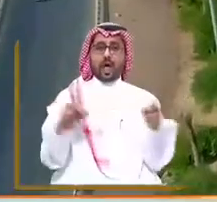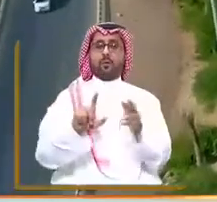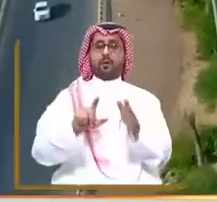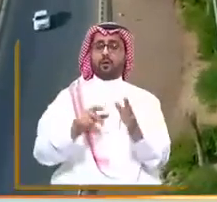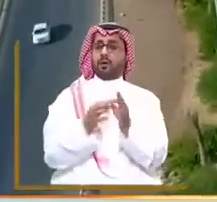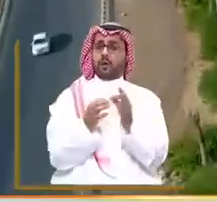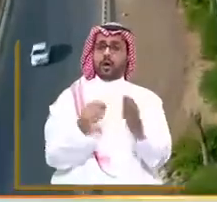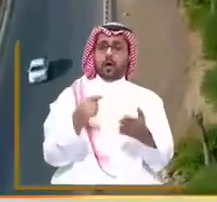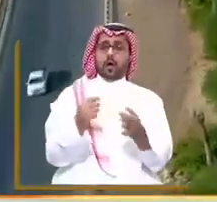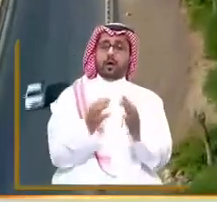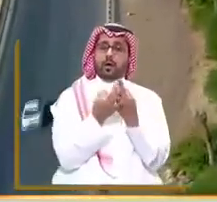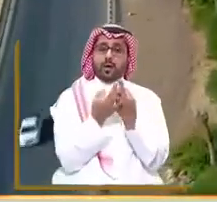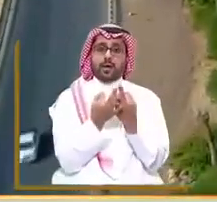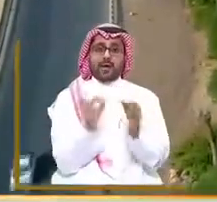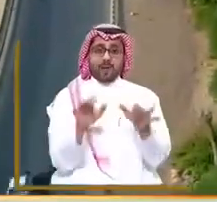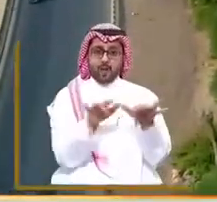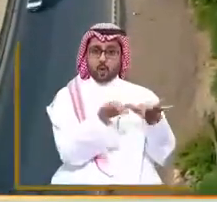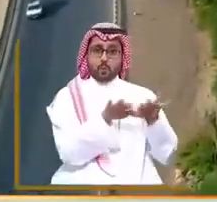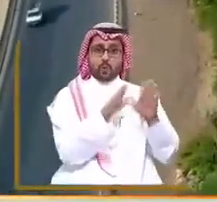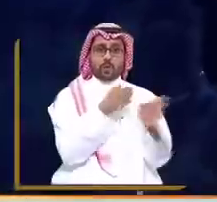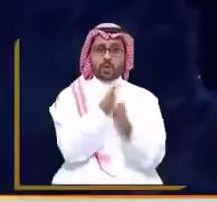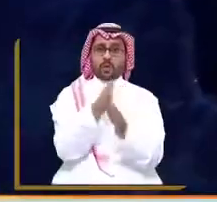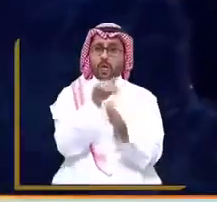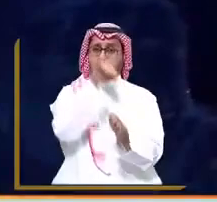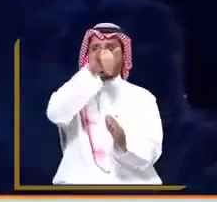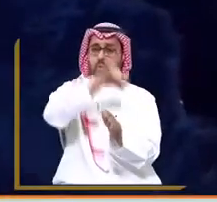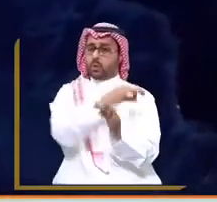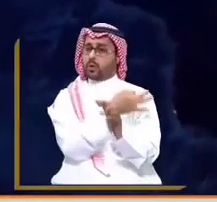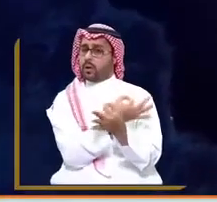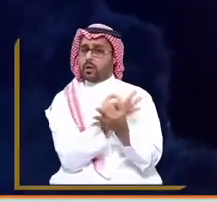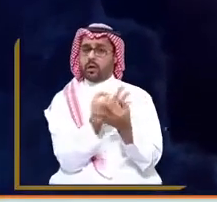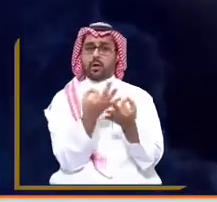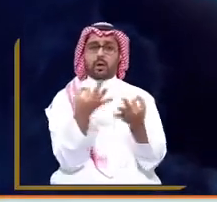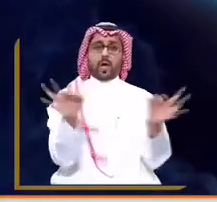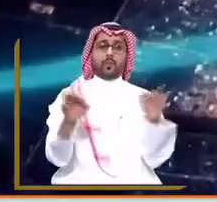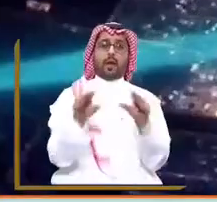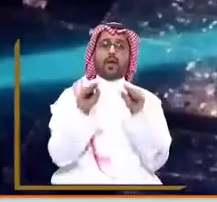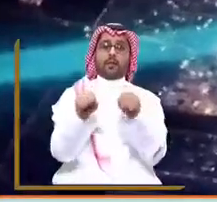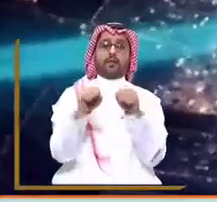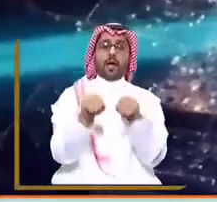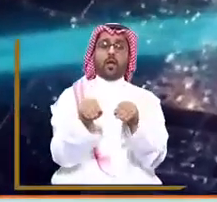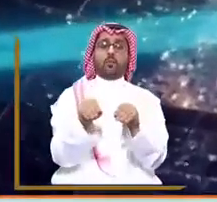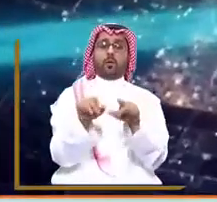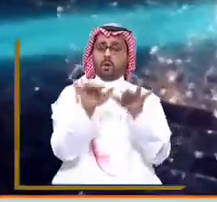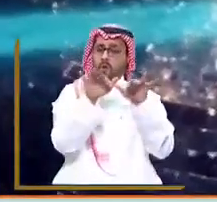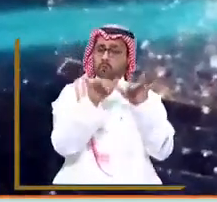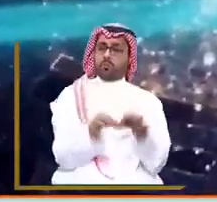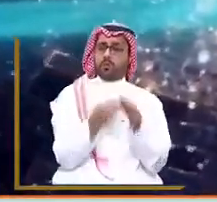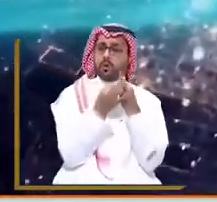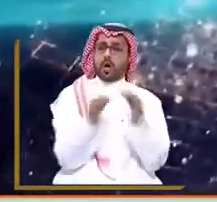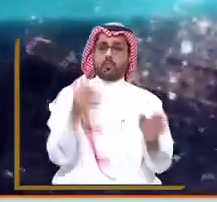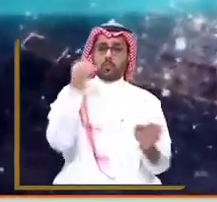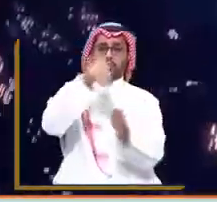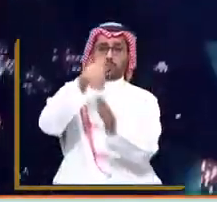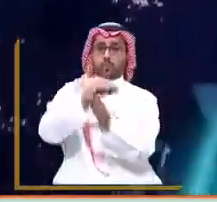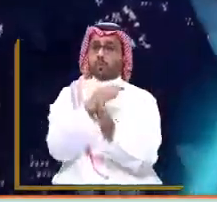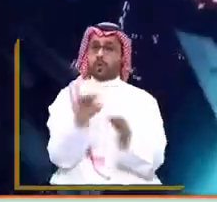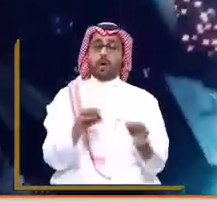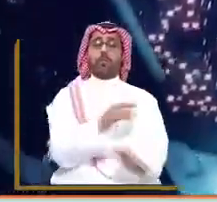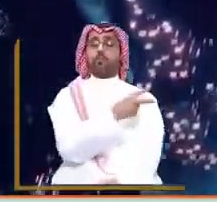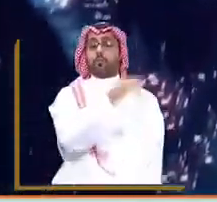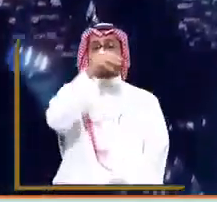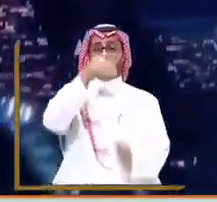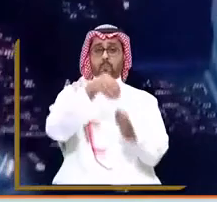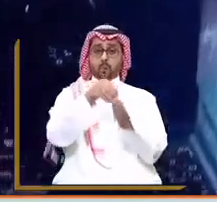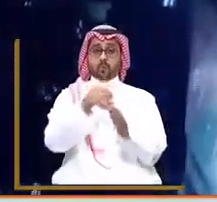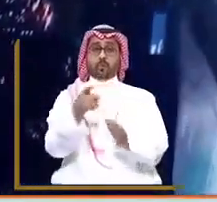والارتباط الخطي وتجريف بيانات الويب وتصنيف التعلم الآلي والتعلم الاستنتاجي ومعالجة اللغة